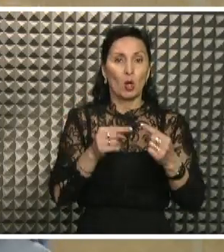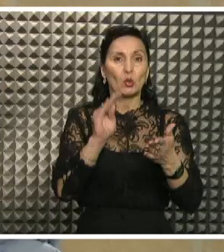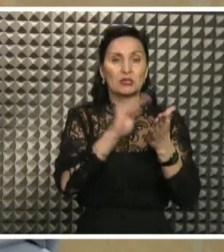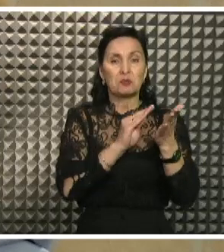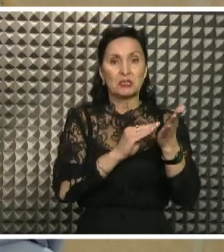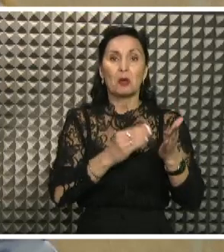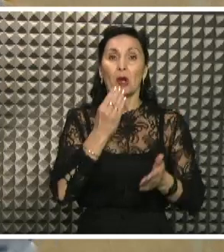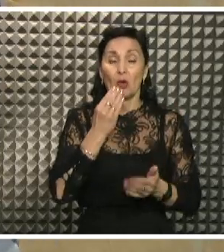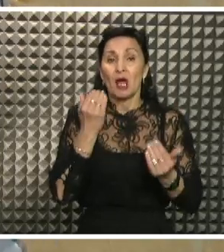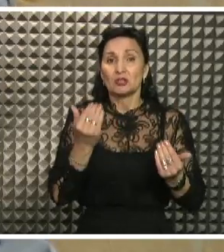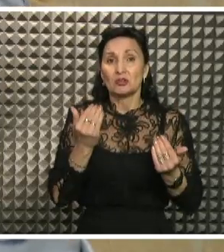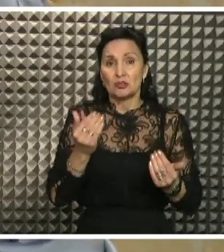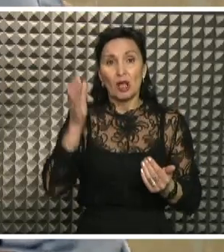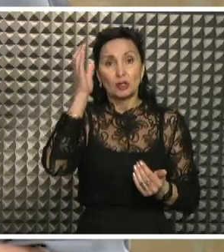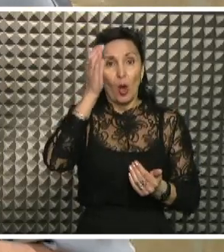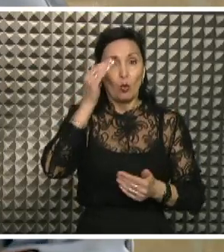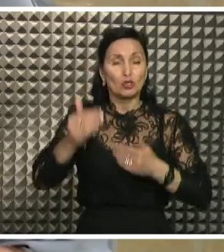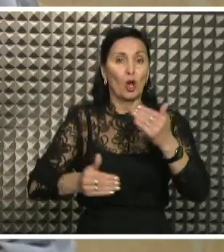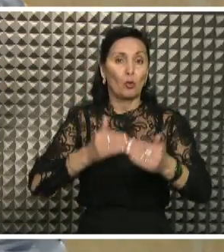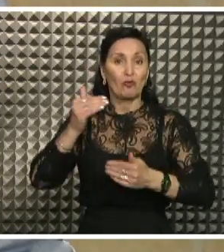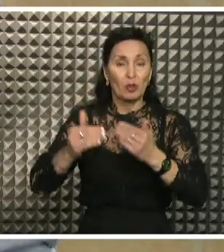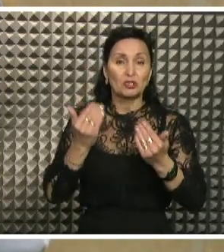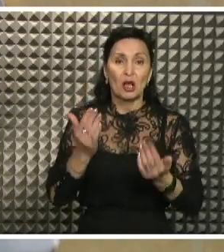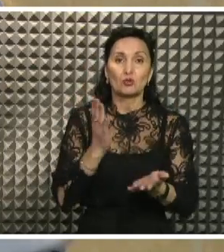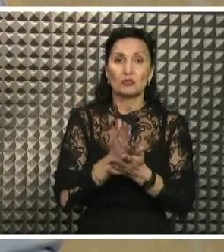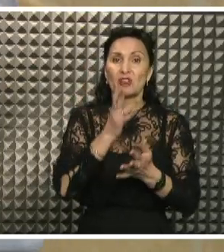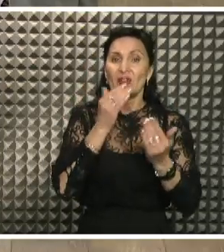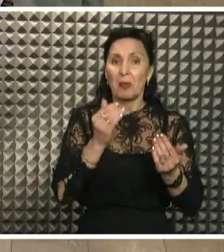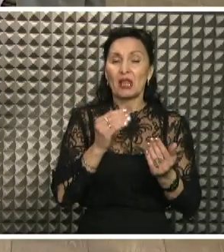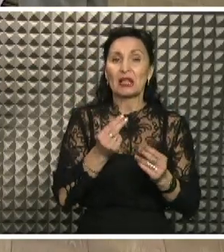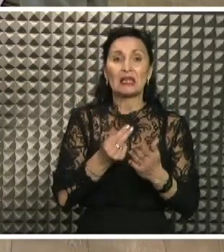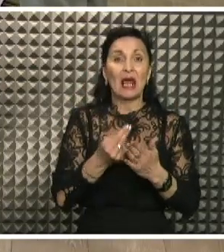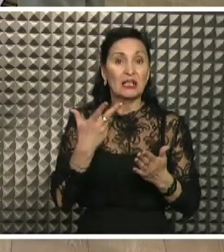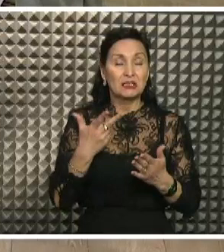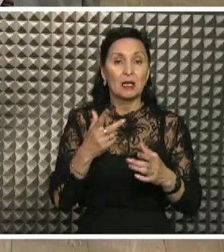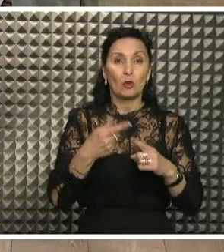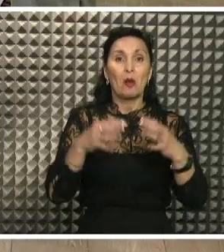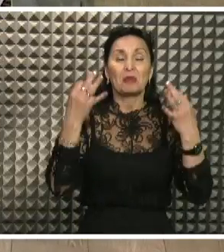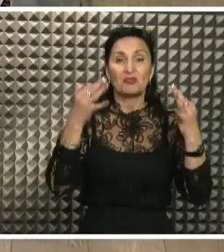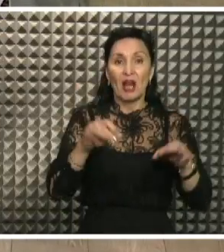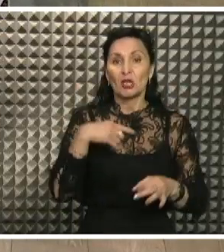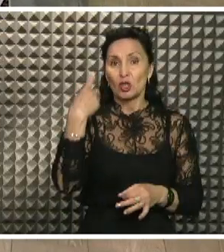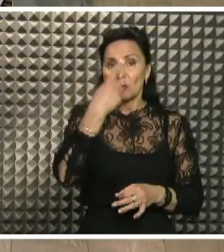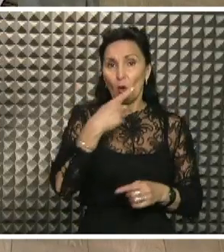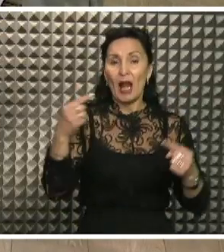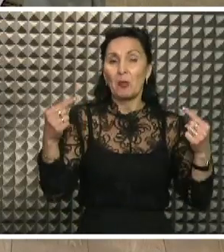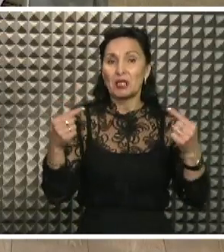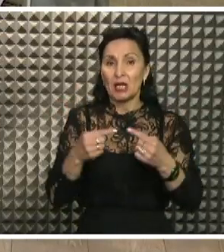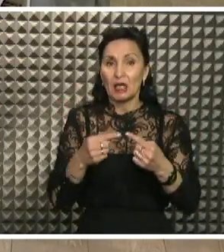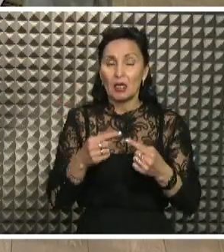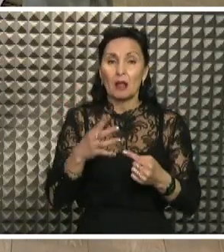список продуктов. Сейчас наука шагнула вперед, существуют современные тесты, которые позволяют индивидуально